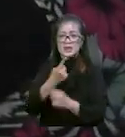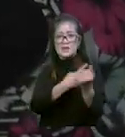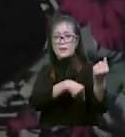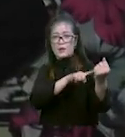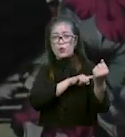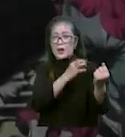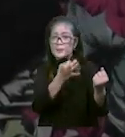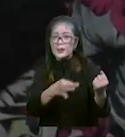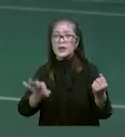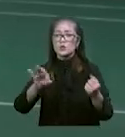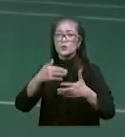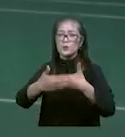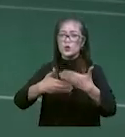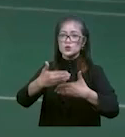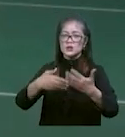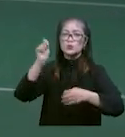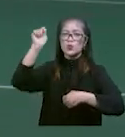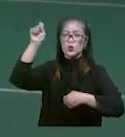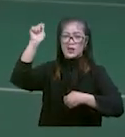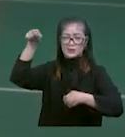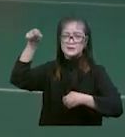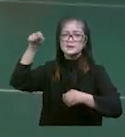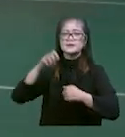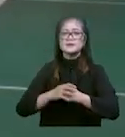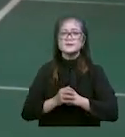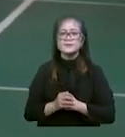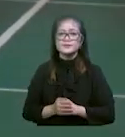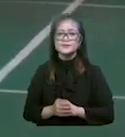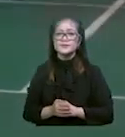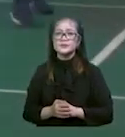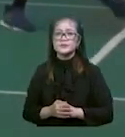tangkis. Dari Batam, Kepulauan Riau, Gusti Yenosa, iNews melaporkan.